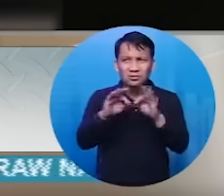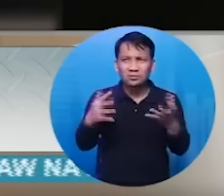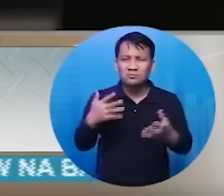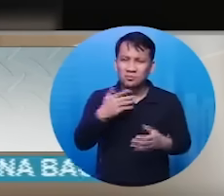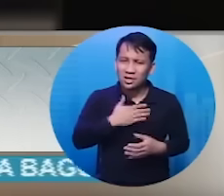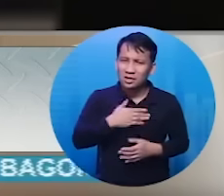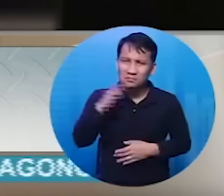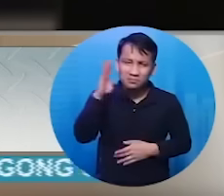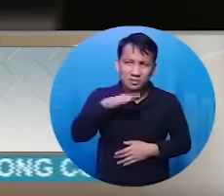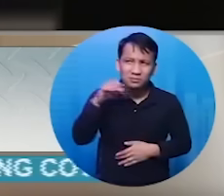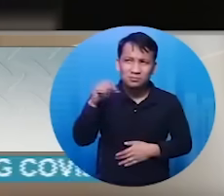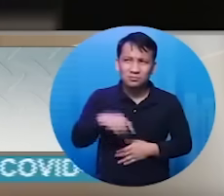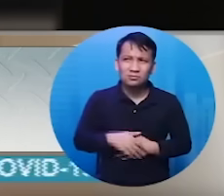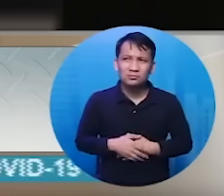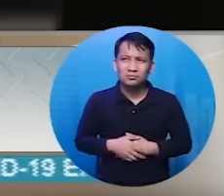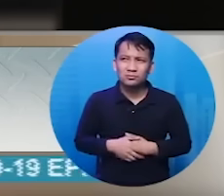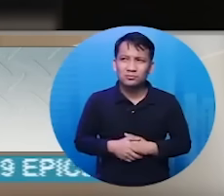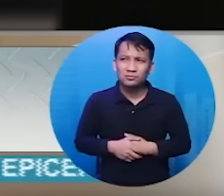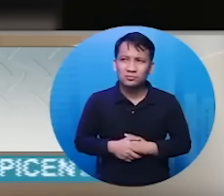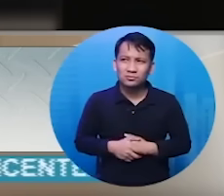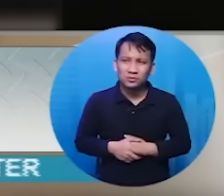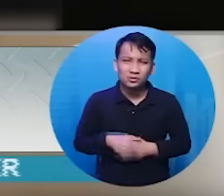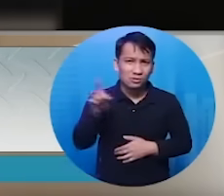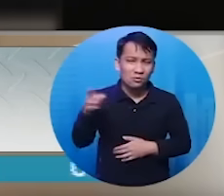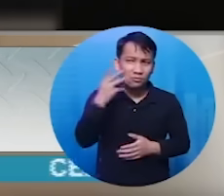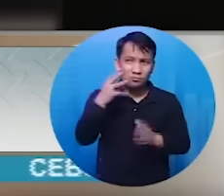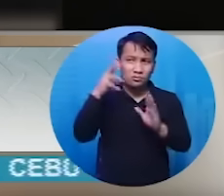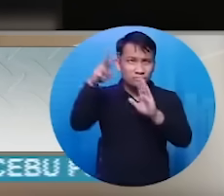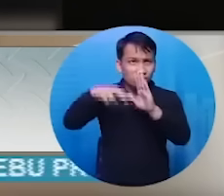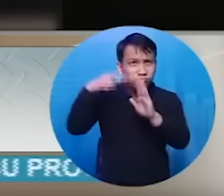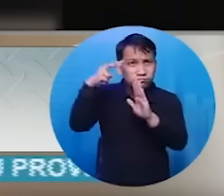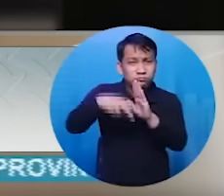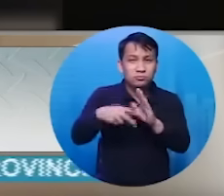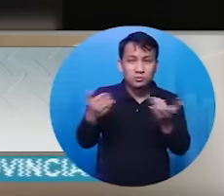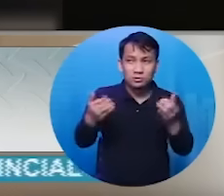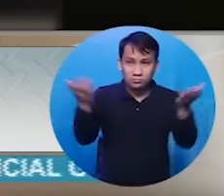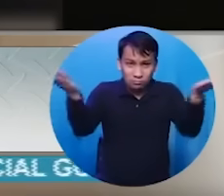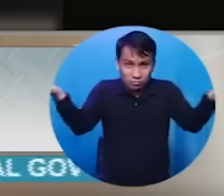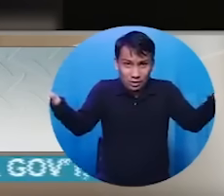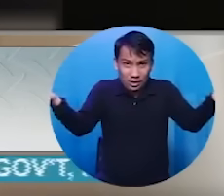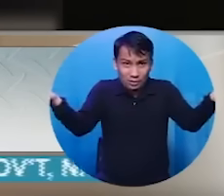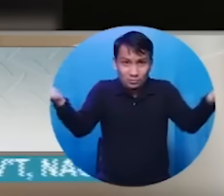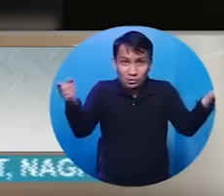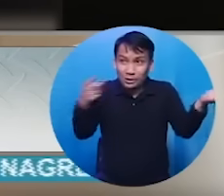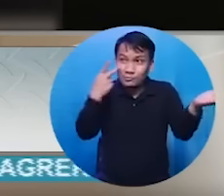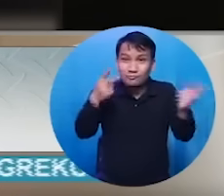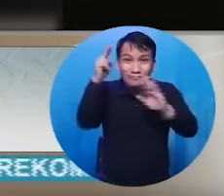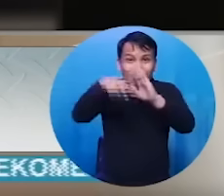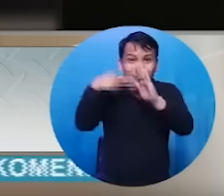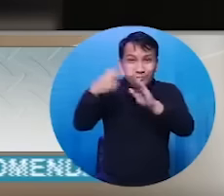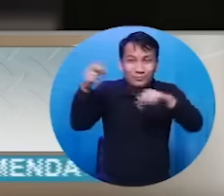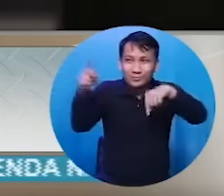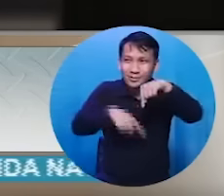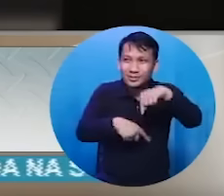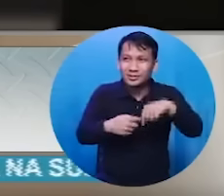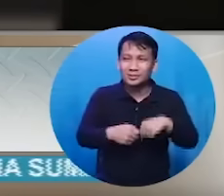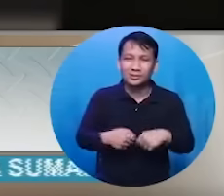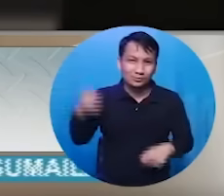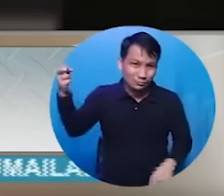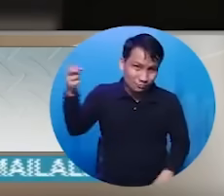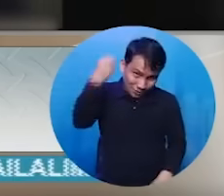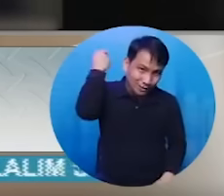ngayon. Kaya ma'am, napapanood po namin ang video, nakikita po namin, pinapadipa, tapos itong batang kapatid ninyo,